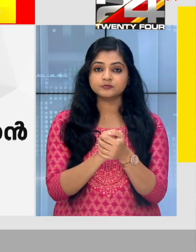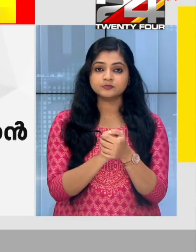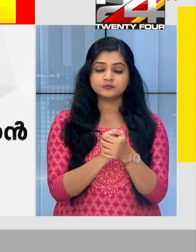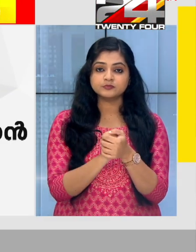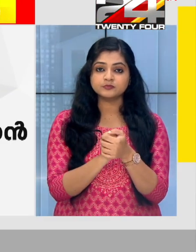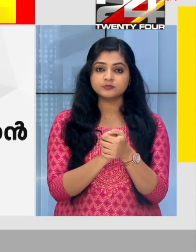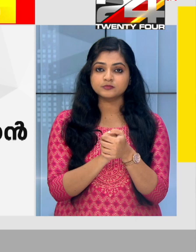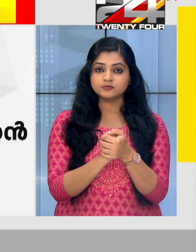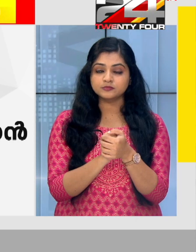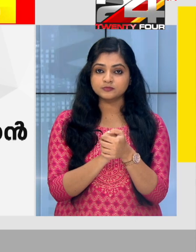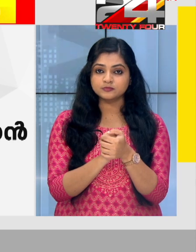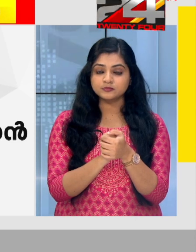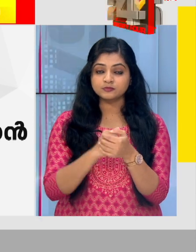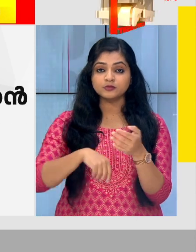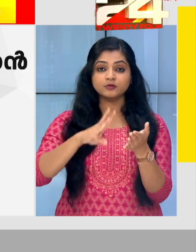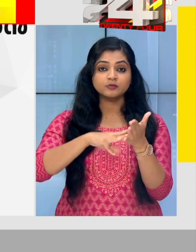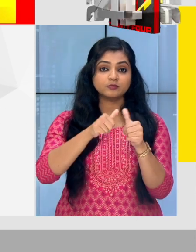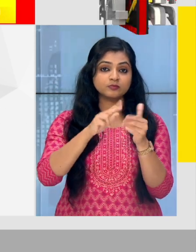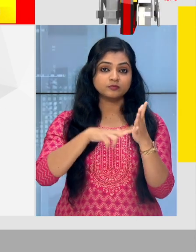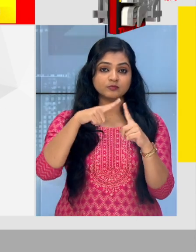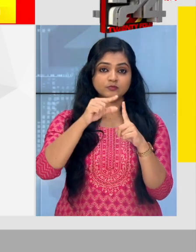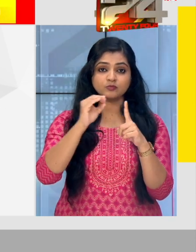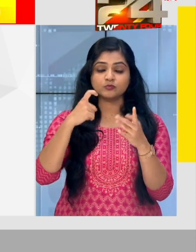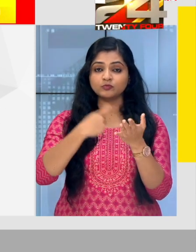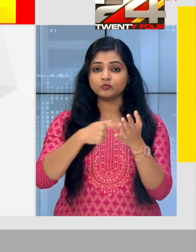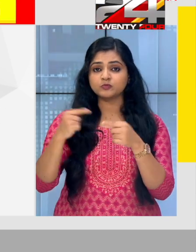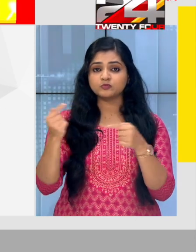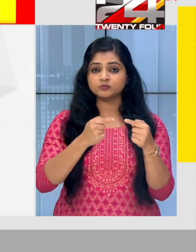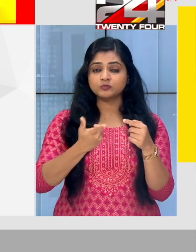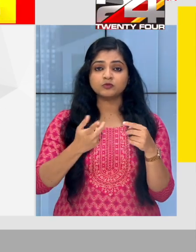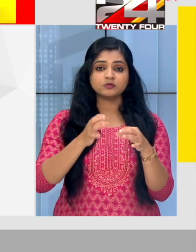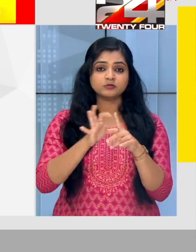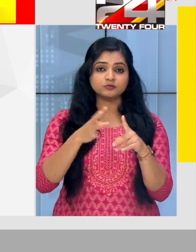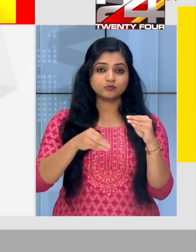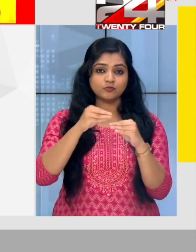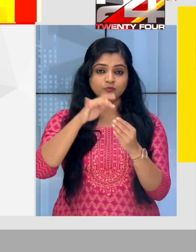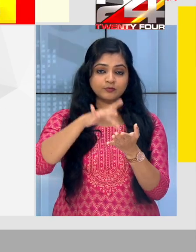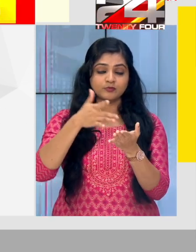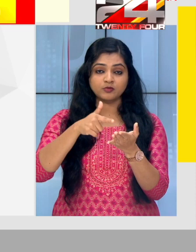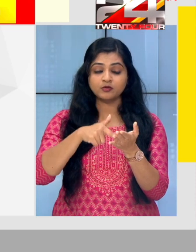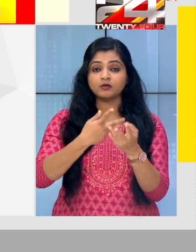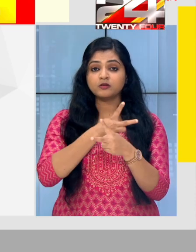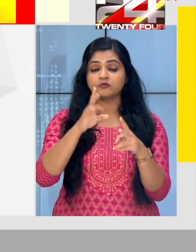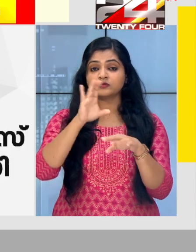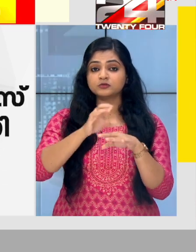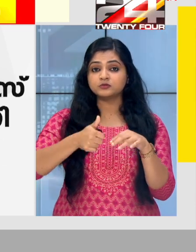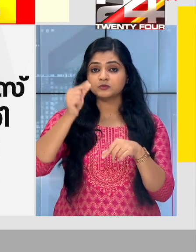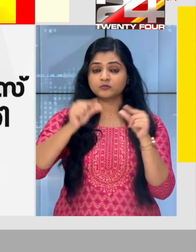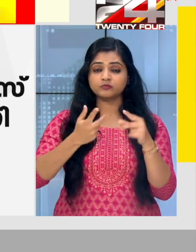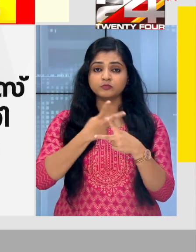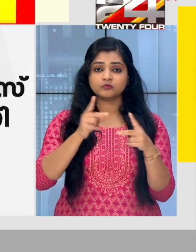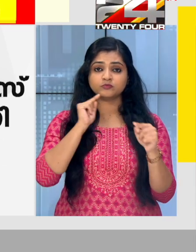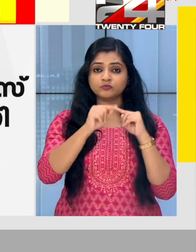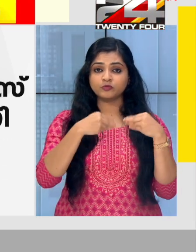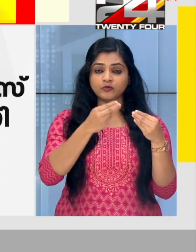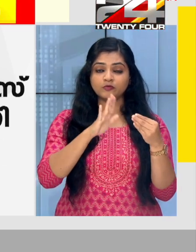സൂരജ്, ഈ മണിപ്പൂർ സംഘർഷവുമായി ബന്ധപ്പെട്ട് രൂക്ഷമായ പ്രതികരണങ്ങളാണ് വിവിധ സഭാ മേലധ്യക്ഷന്മാരുടെ ഭാഗത്തു നിന്നുണ്ടായത്. റബ്ബറിൻ്റെ വിലയുമായി